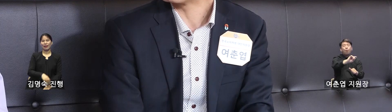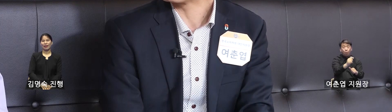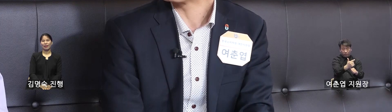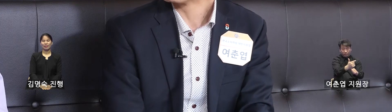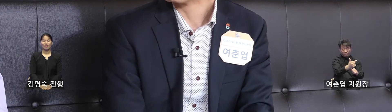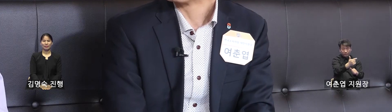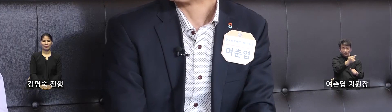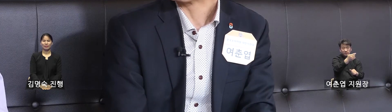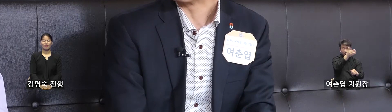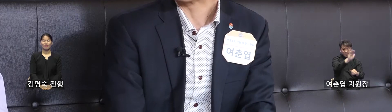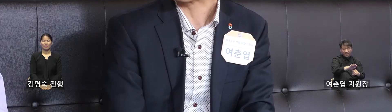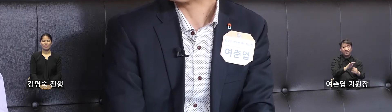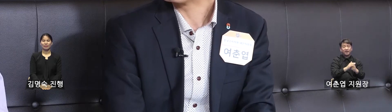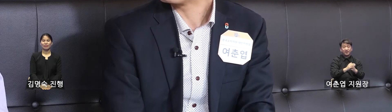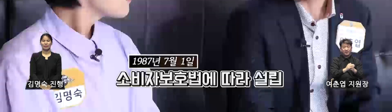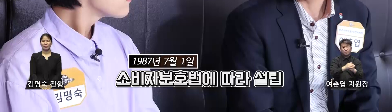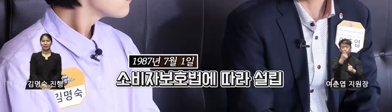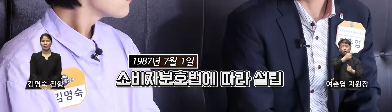한국소비자보호원이